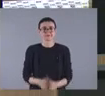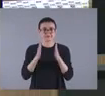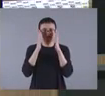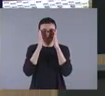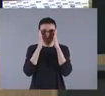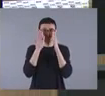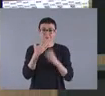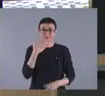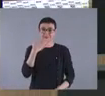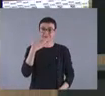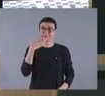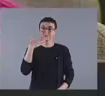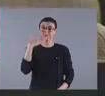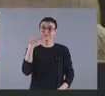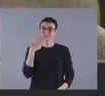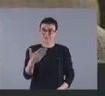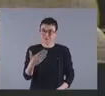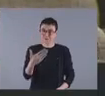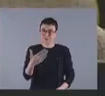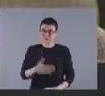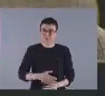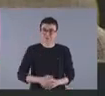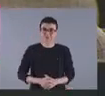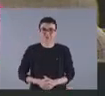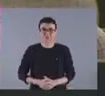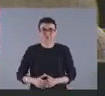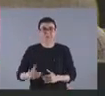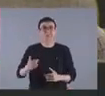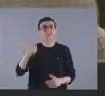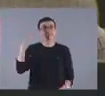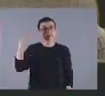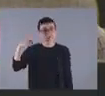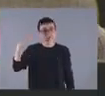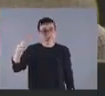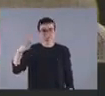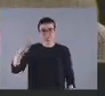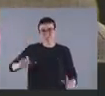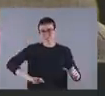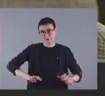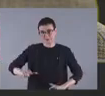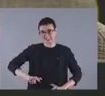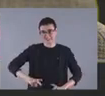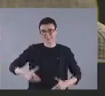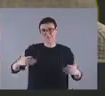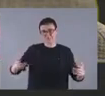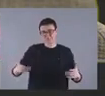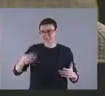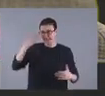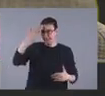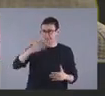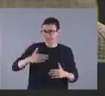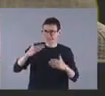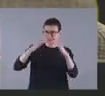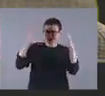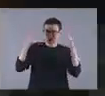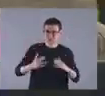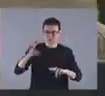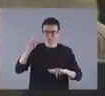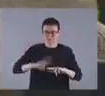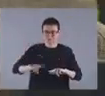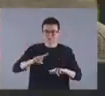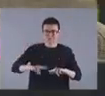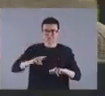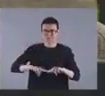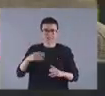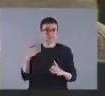Merci. Monsieur le Président, chers collègues, l'obligation de rénovation énergétique des logements est l'une des recommandations de la Convention citoyenne